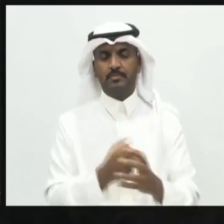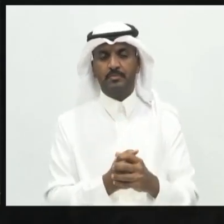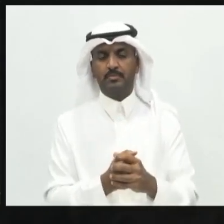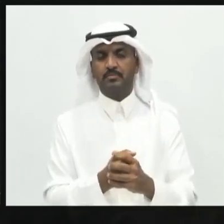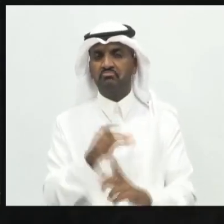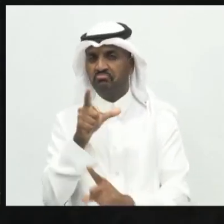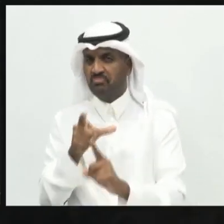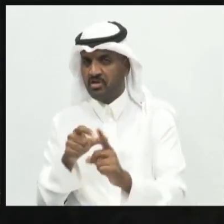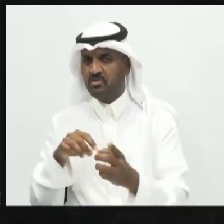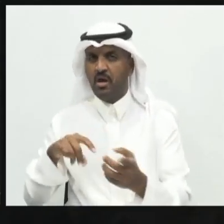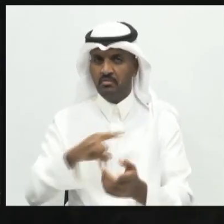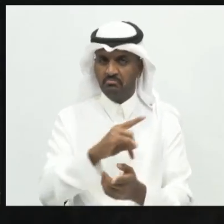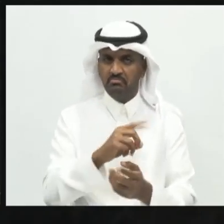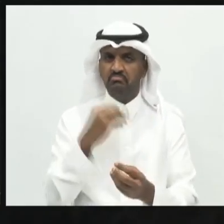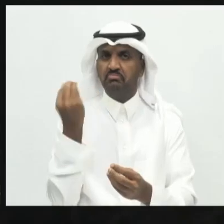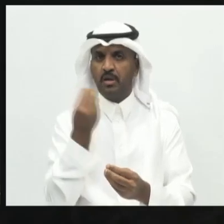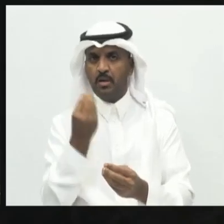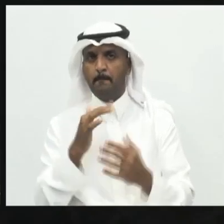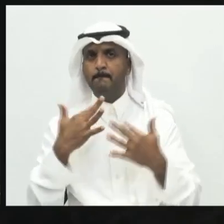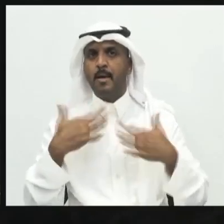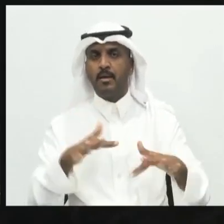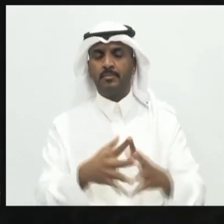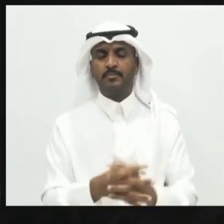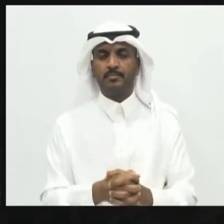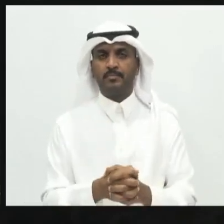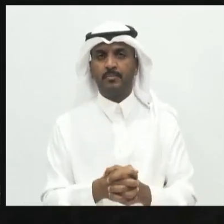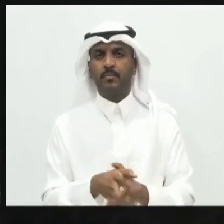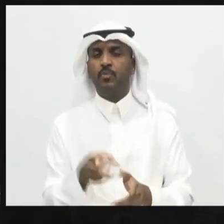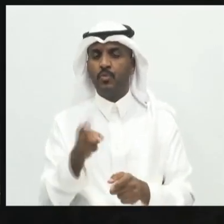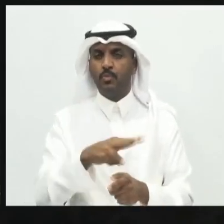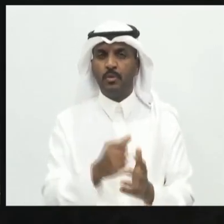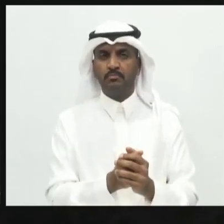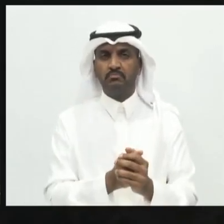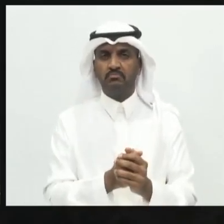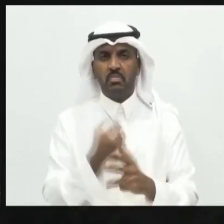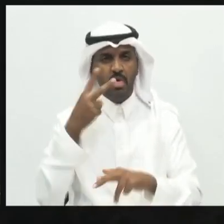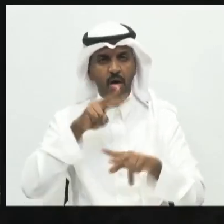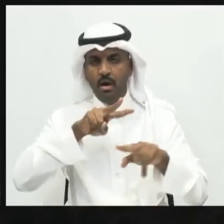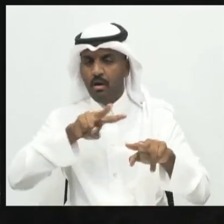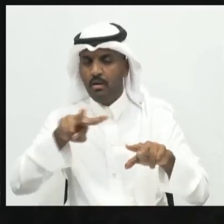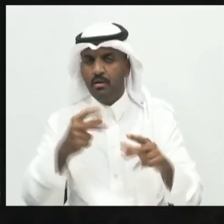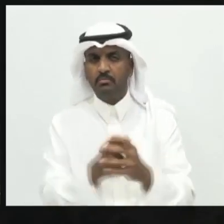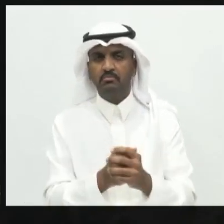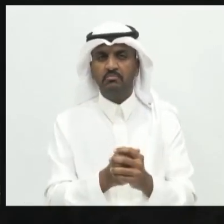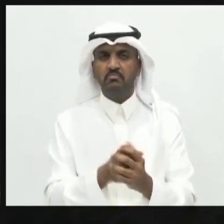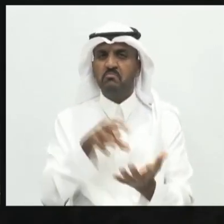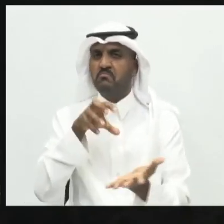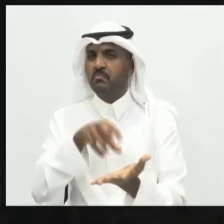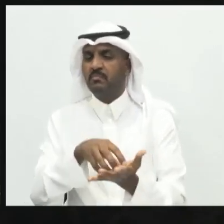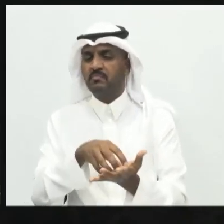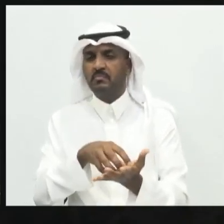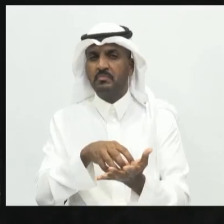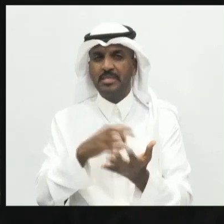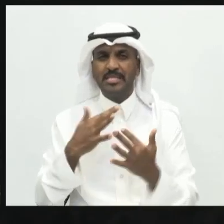شخص خرج في رحله بريه ثم انه تاه في البر تاه في